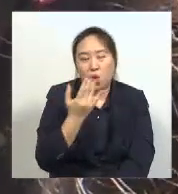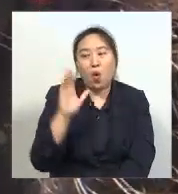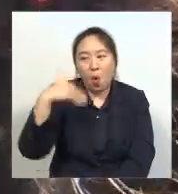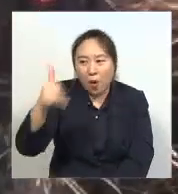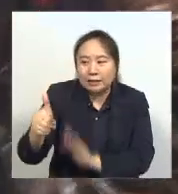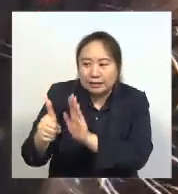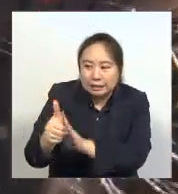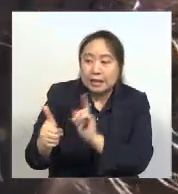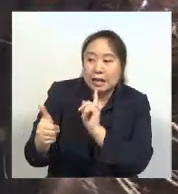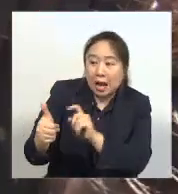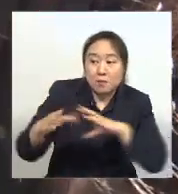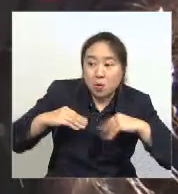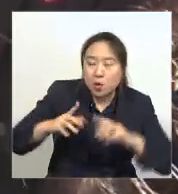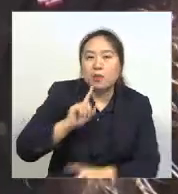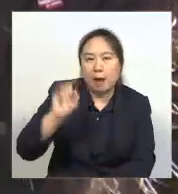านด้วยนะครับ